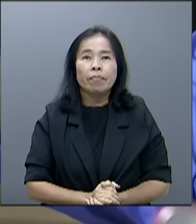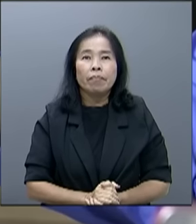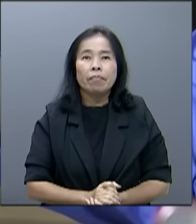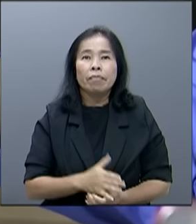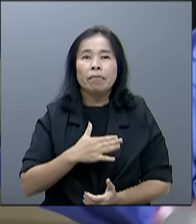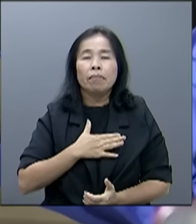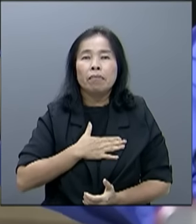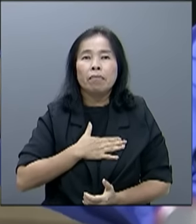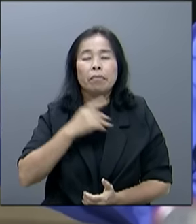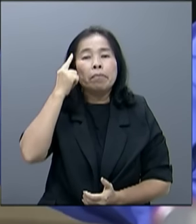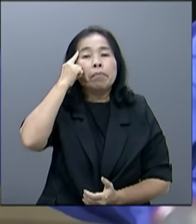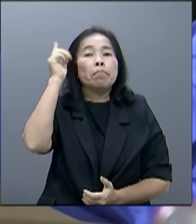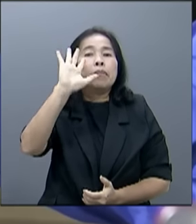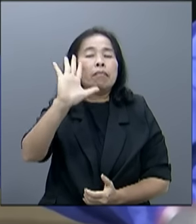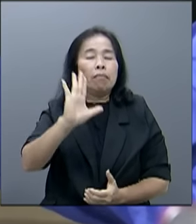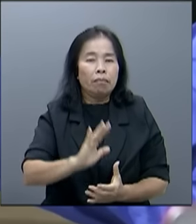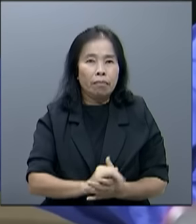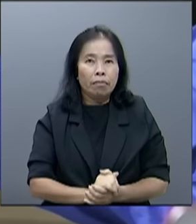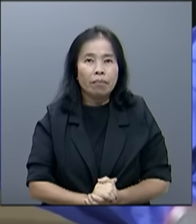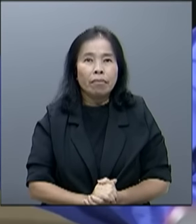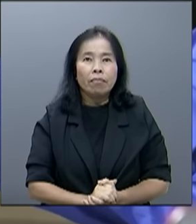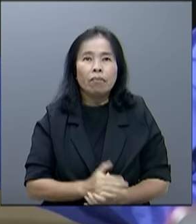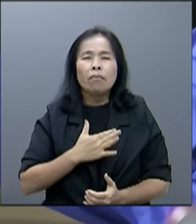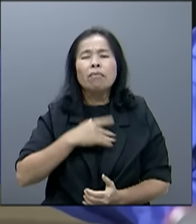ผมไม่เคยคิดตรงนั้นตำแหน่งนายกต้องเป็นของเพื่อไทย